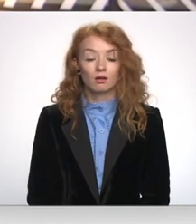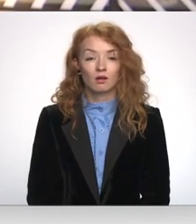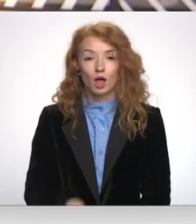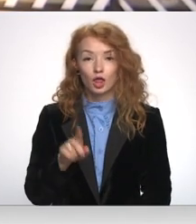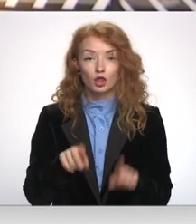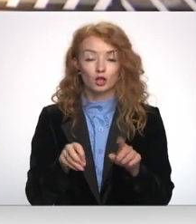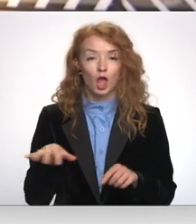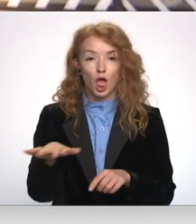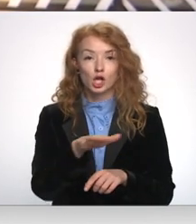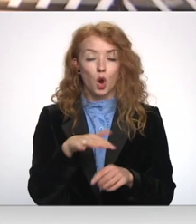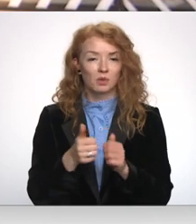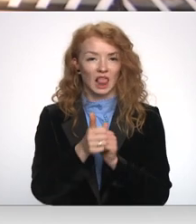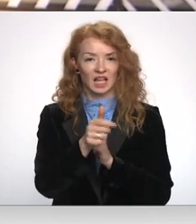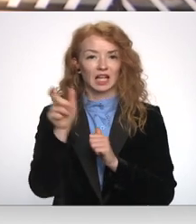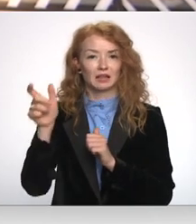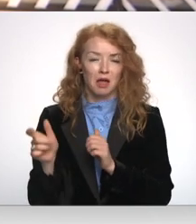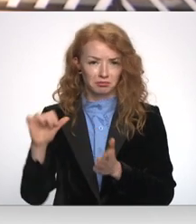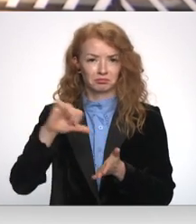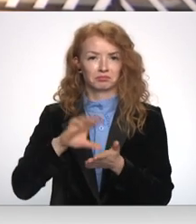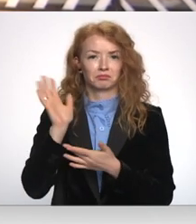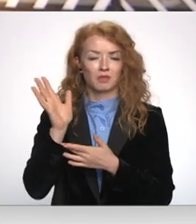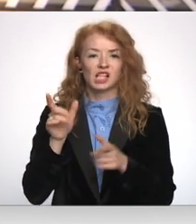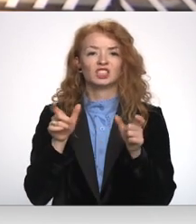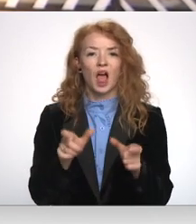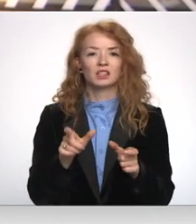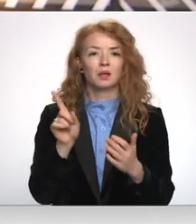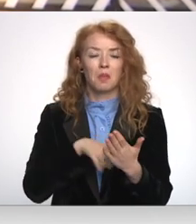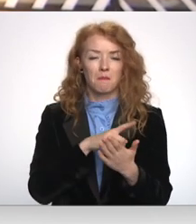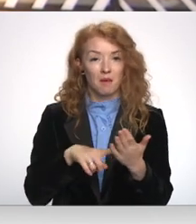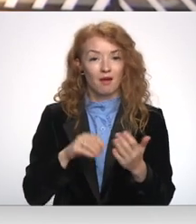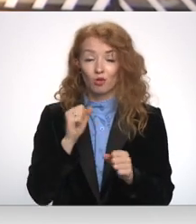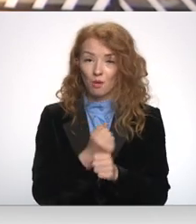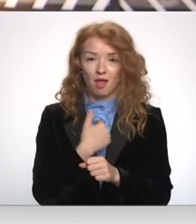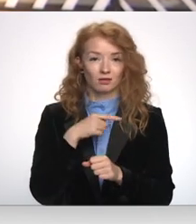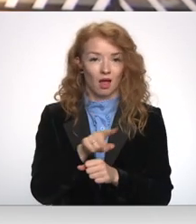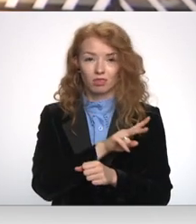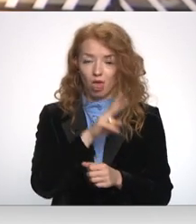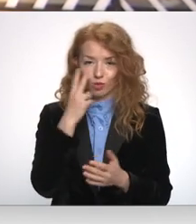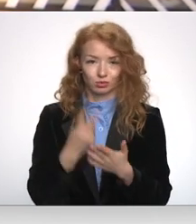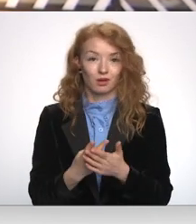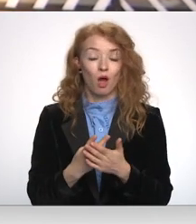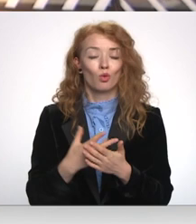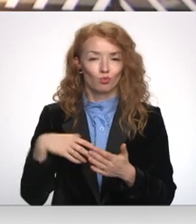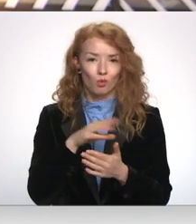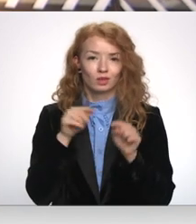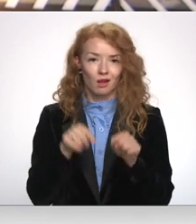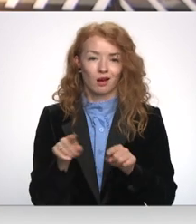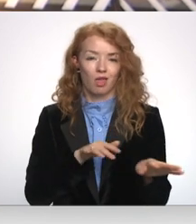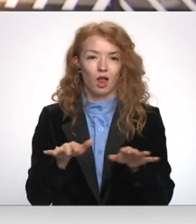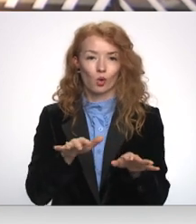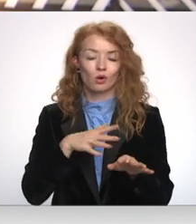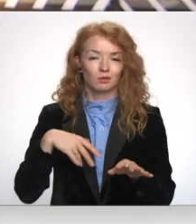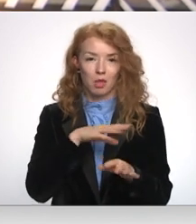Daži Eiropas līderi teikuši, ka sankcijas bija kļūda. Nu, es nedomāju, ka tā bija kļūda. Tas mums bija jādara, un mēs turpināsim to